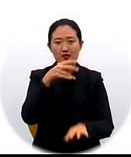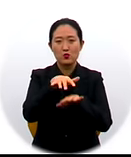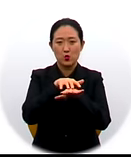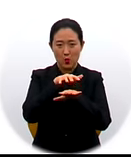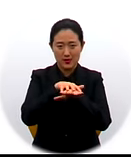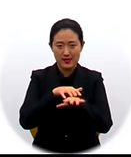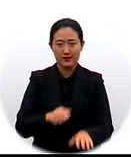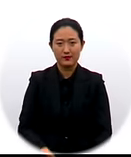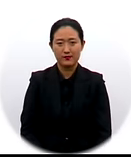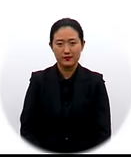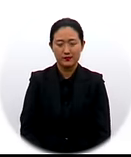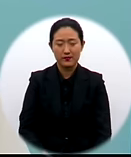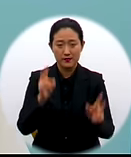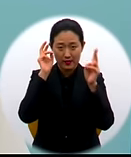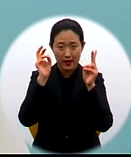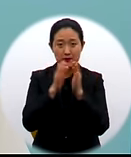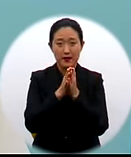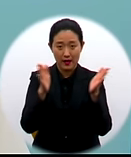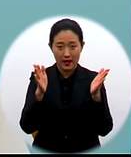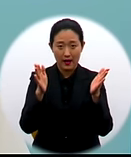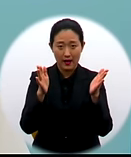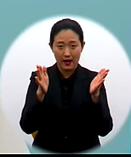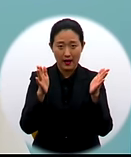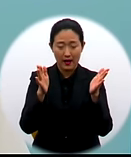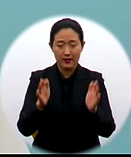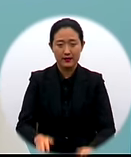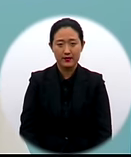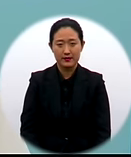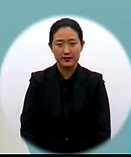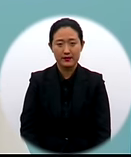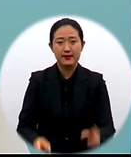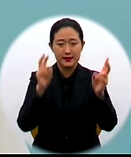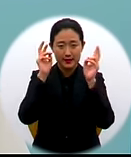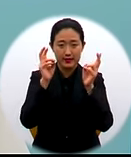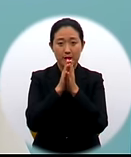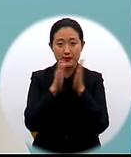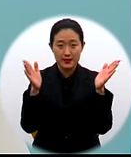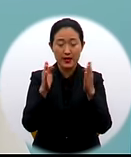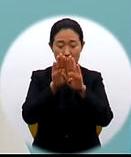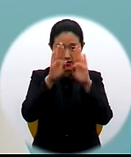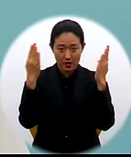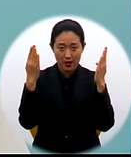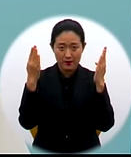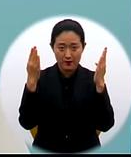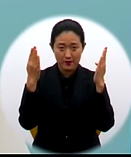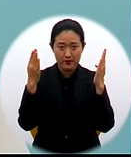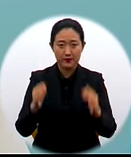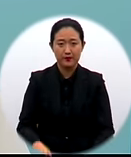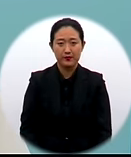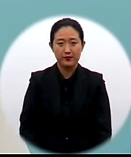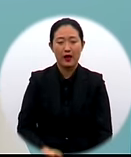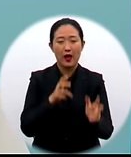수가 없죠. 근데 이 기업이라는 게 생겨나는 시점부터 보자는 거죠. 기업은 언제 생겨나냐? 흔히